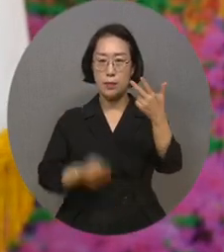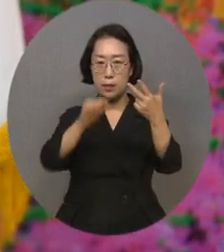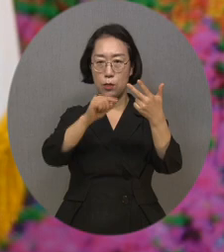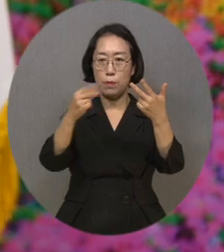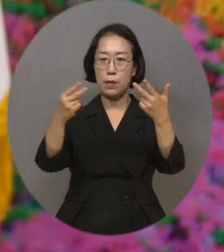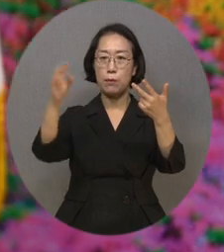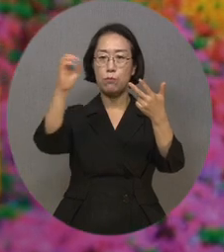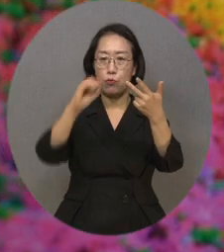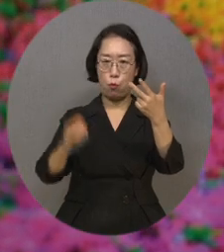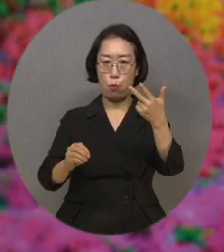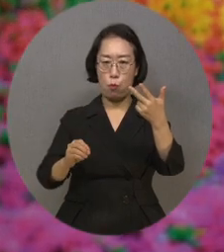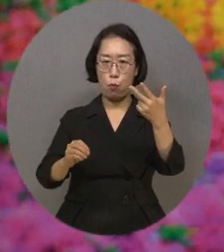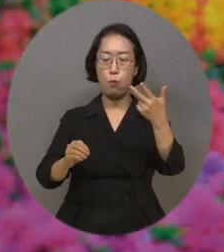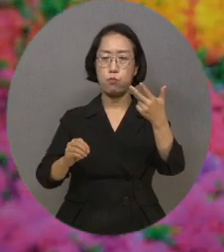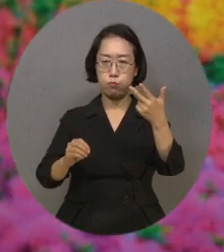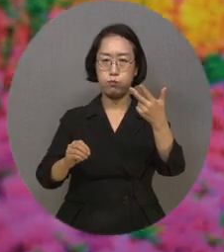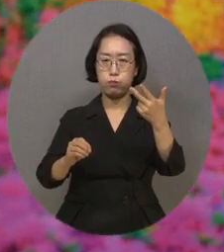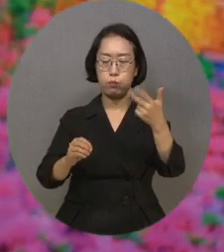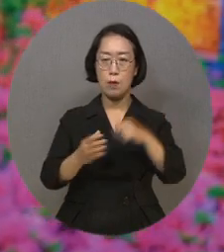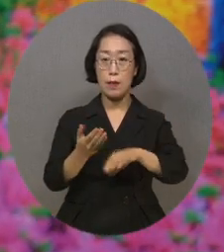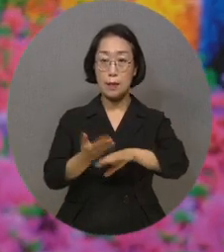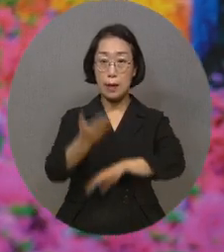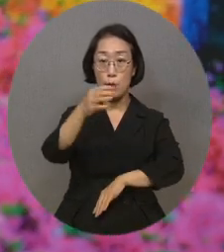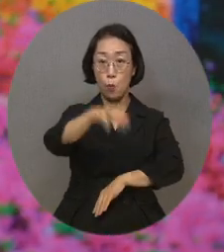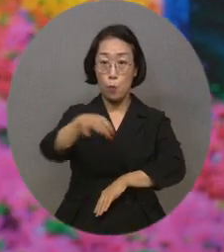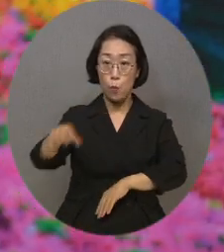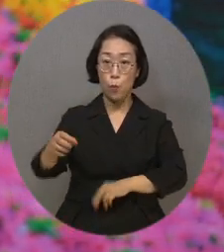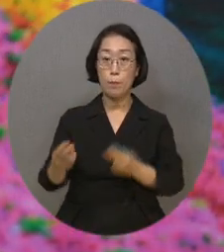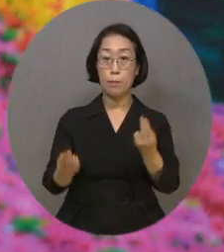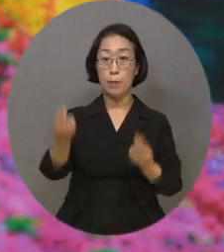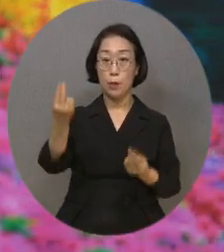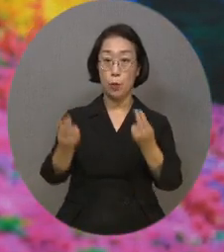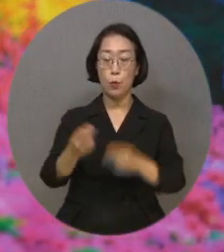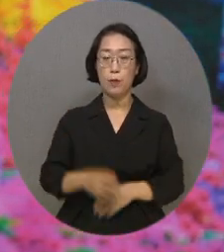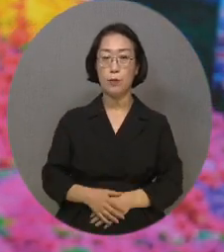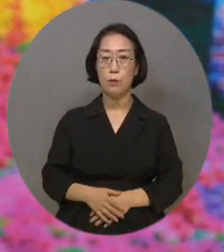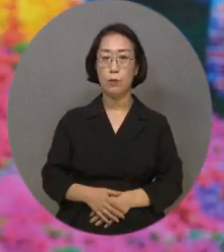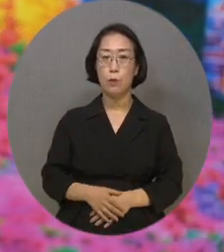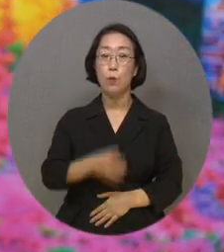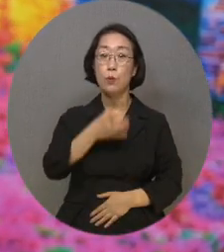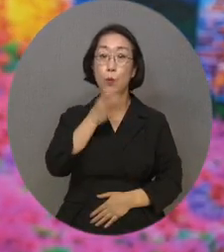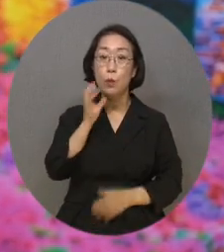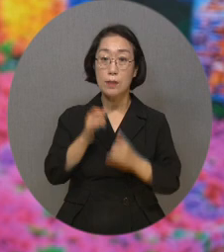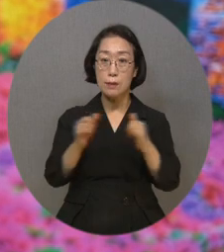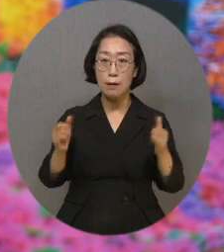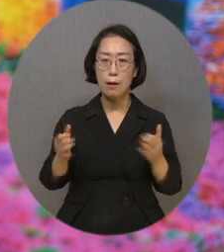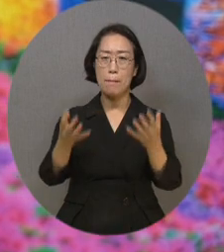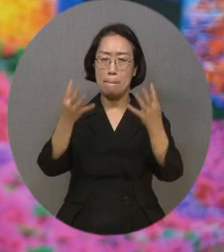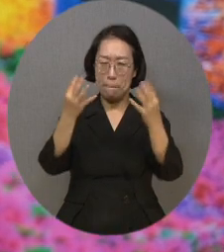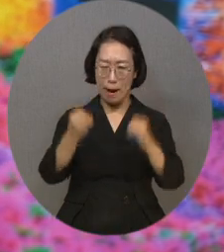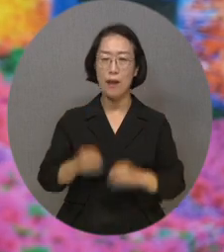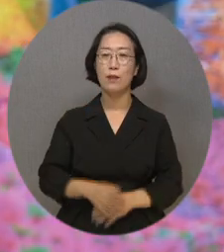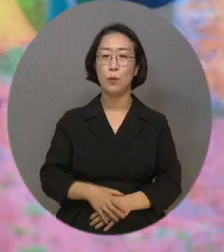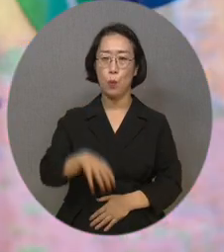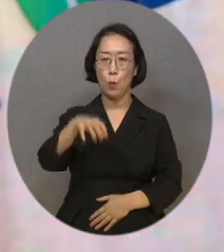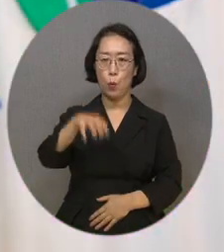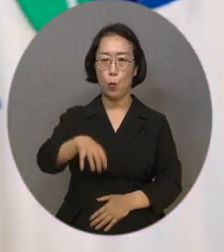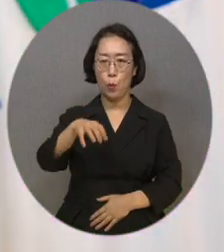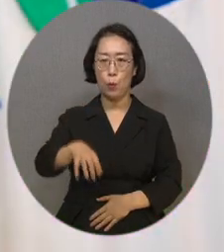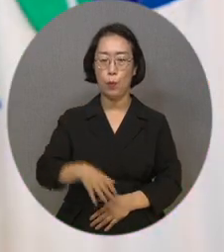37.2%를 넘어섰는데 다른 시군에 비해서 굉장히 노인 인구가 굉장히 많은 편이고 그만큼